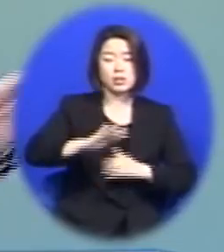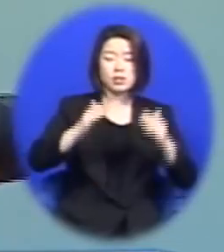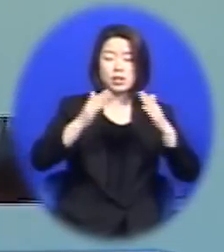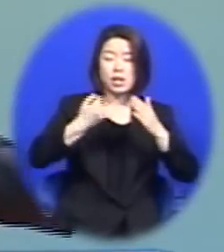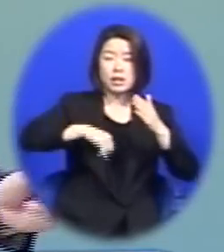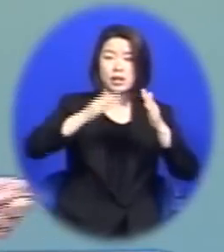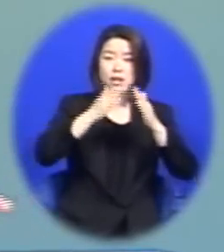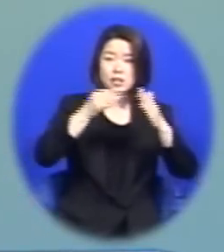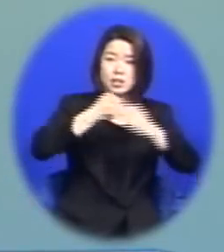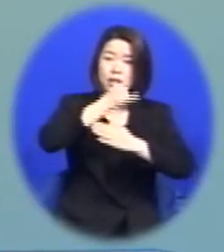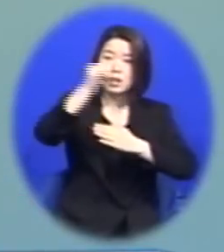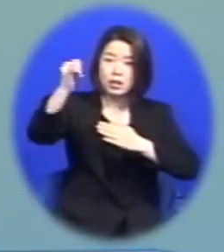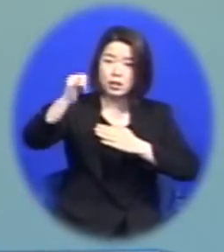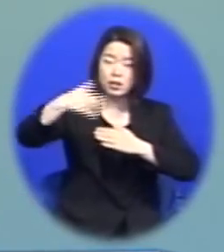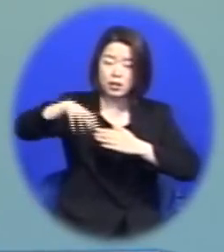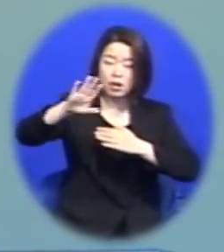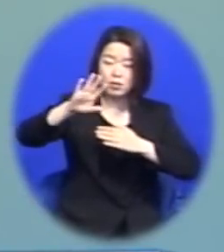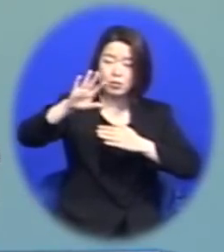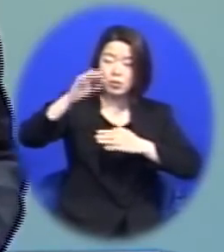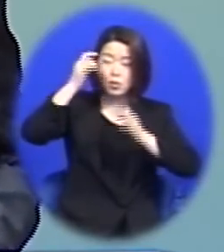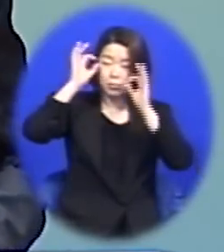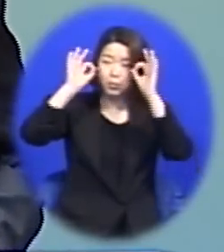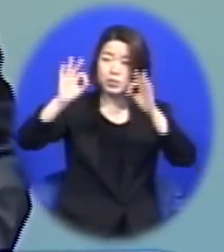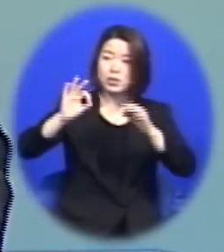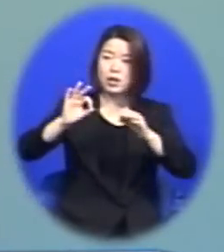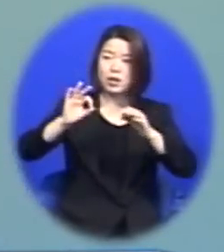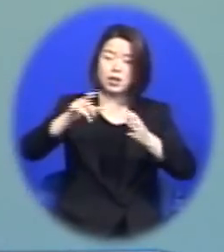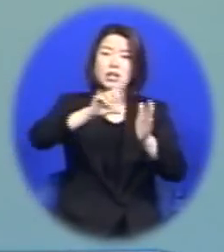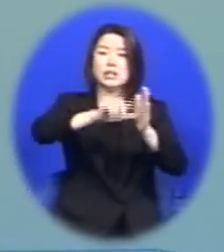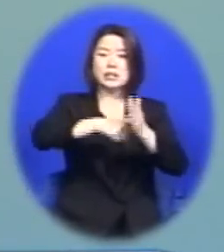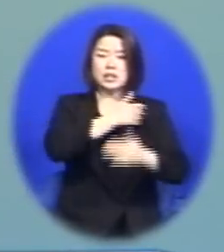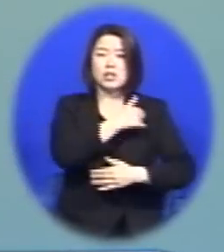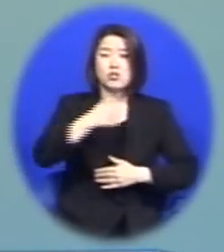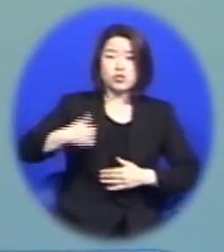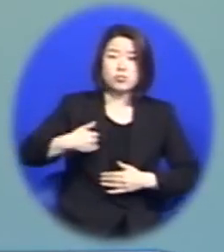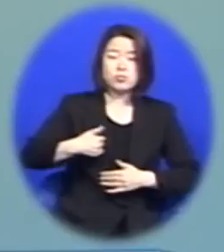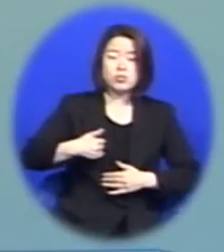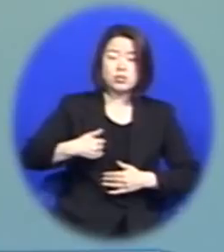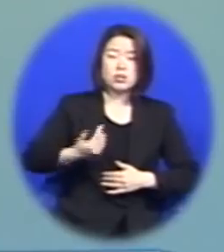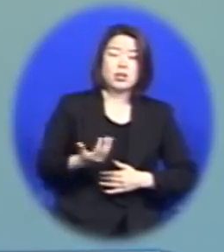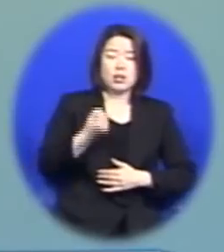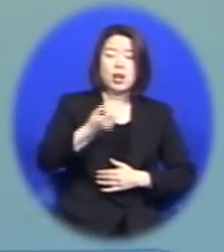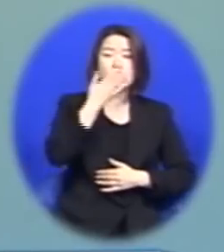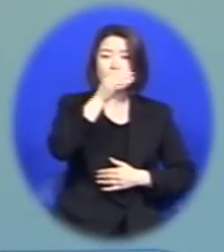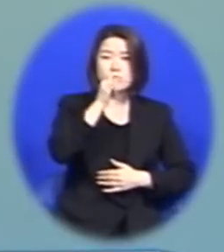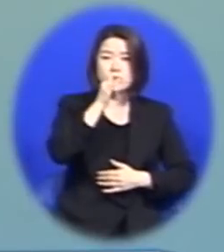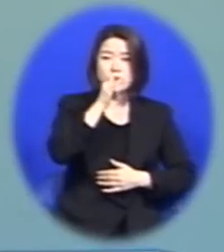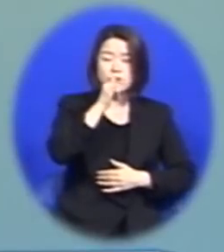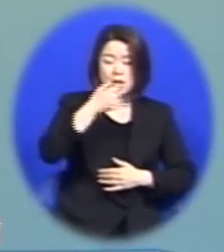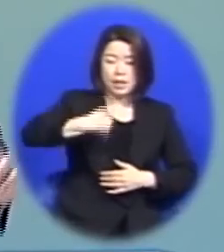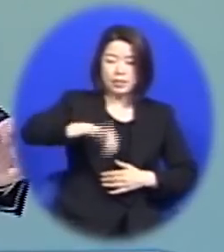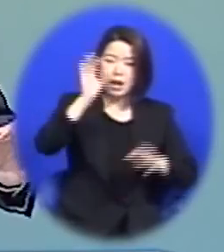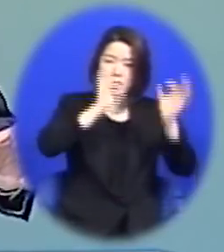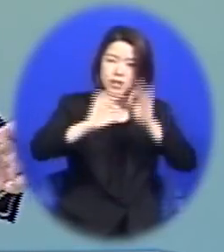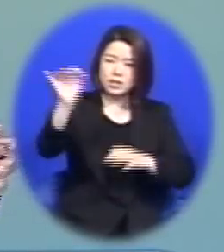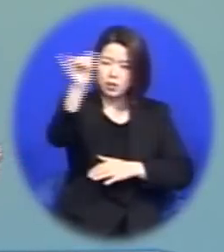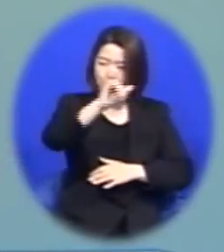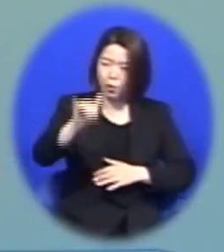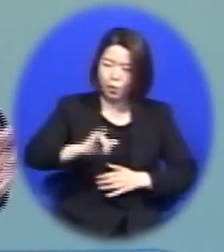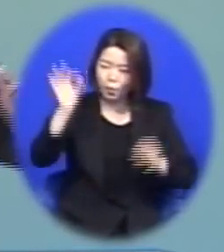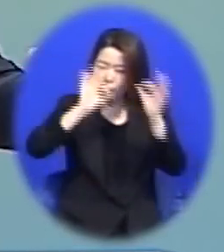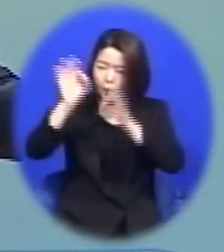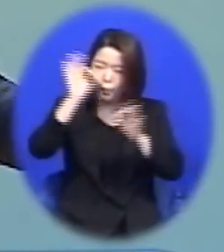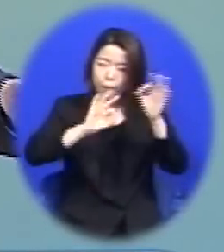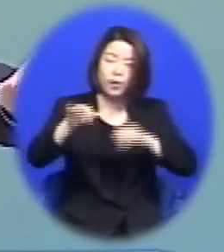시간이 얼마 더 찌나요 딸 찾으러 전국을 돌아 다닙니다 약물에 중독이 되고